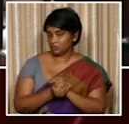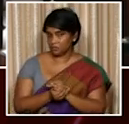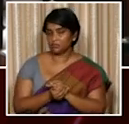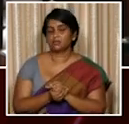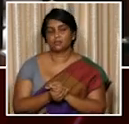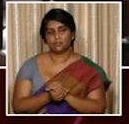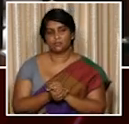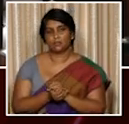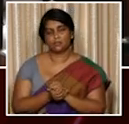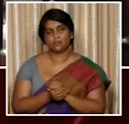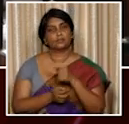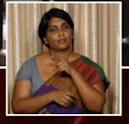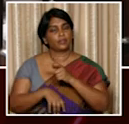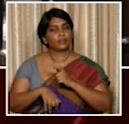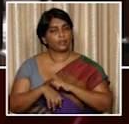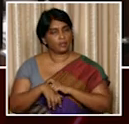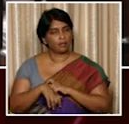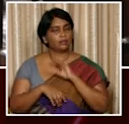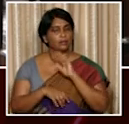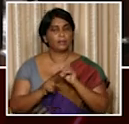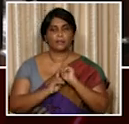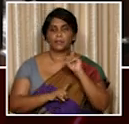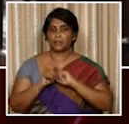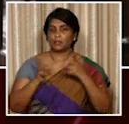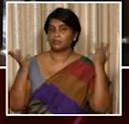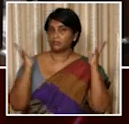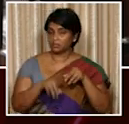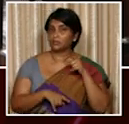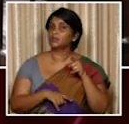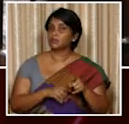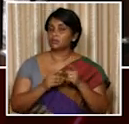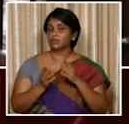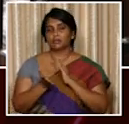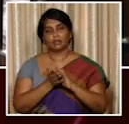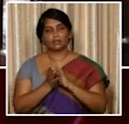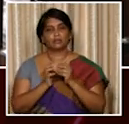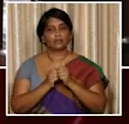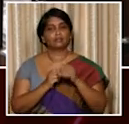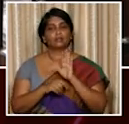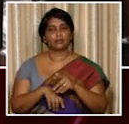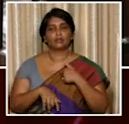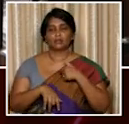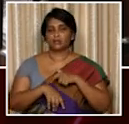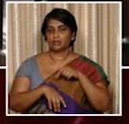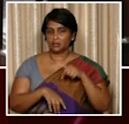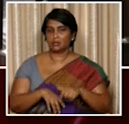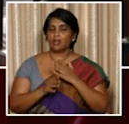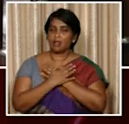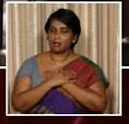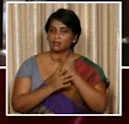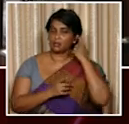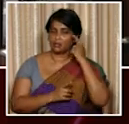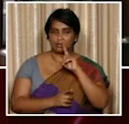கூட்டுவதற்கு ஒத்துழைப்பு வழங்குவதிலே உங்களுக்கு பக்கபலமாக அவர் செயல்பட்டார். அதேபோல் அரகல ஆர்ப்பாட்டத்தின்